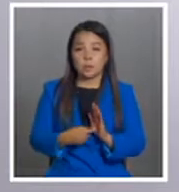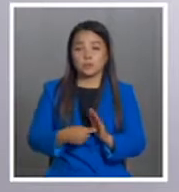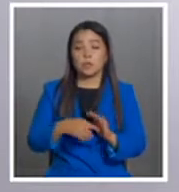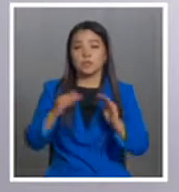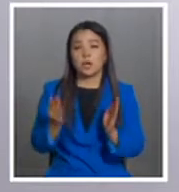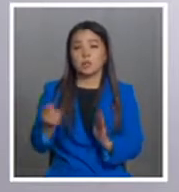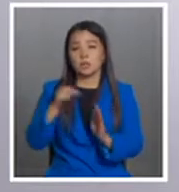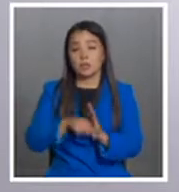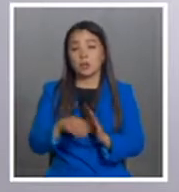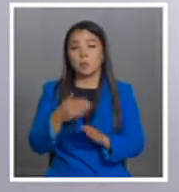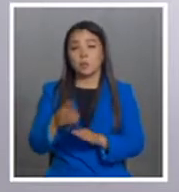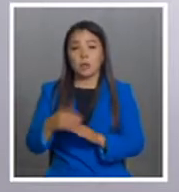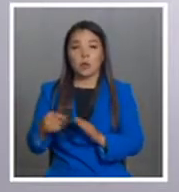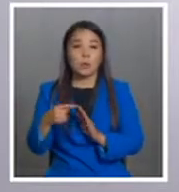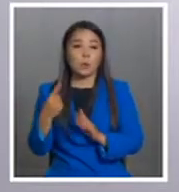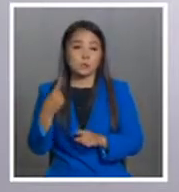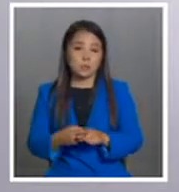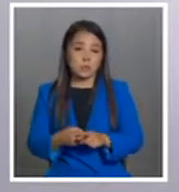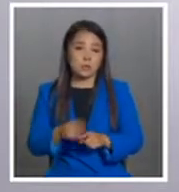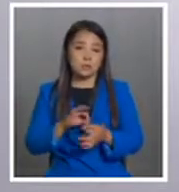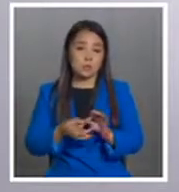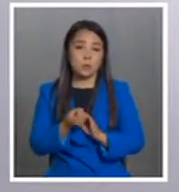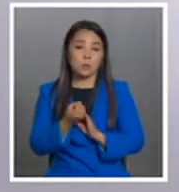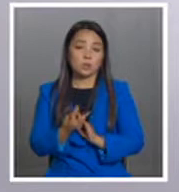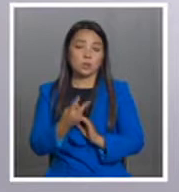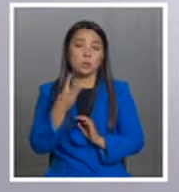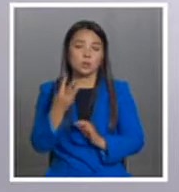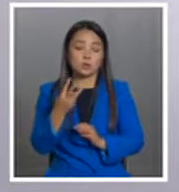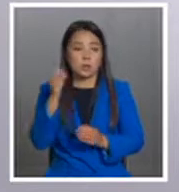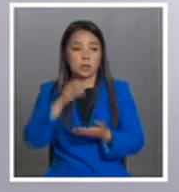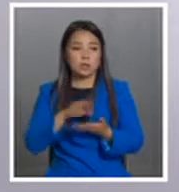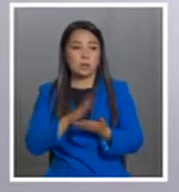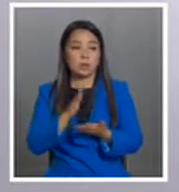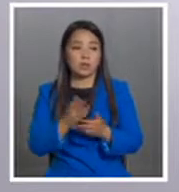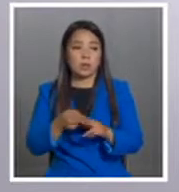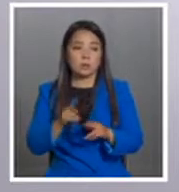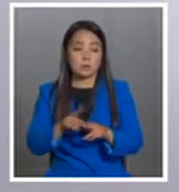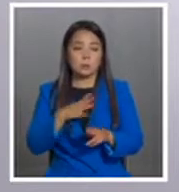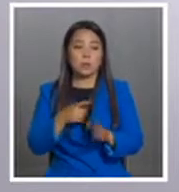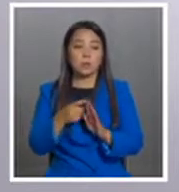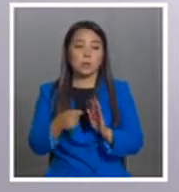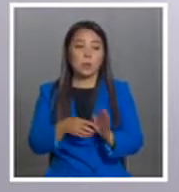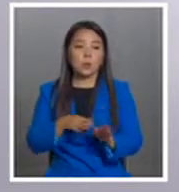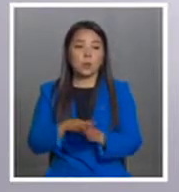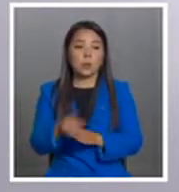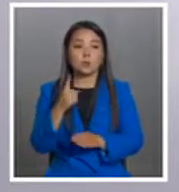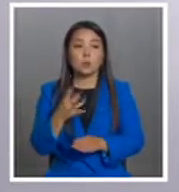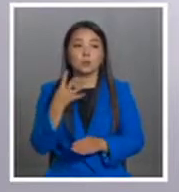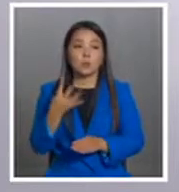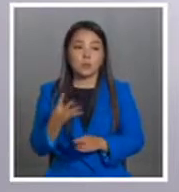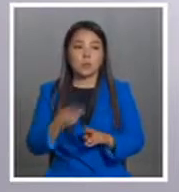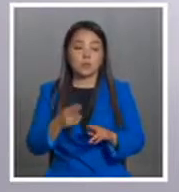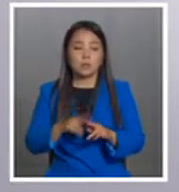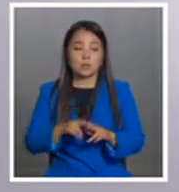ішіндегі бөлшектердің қосындысы 12-ден 13 бөлшегін береді. Ал бұл бөлуді орындау үшін біз 104-ті мына